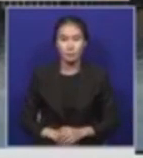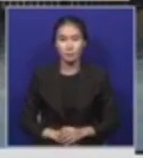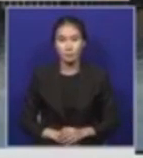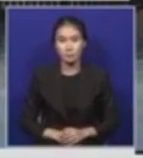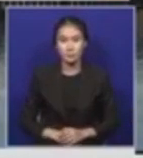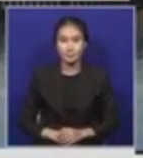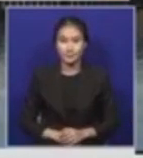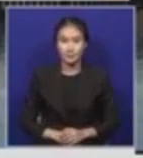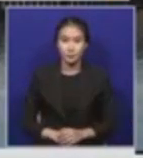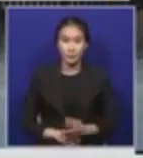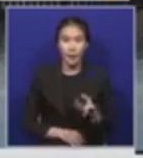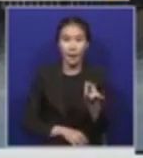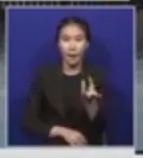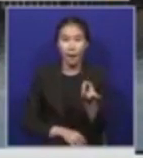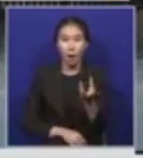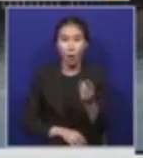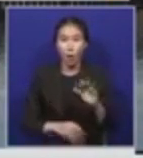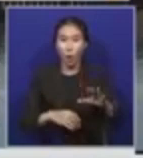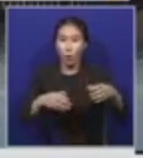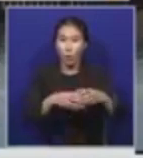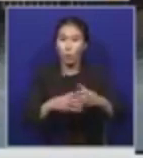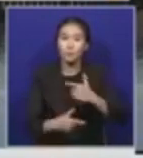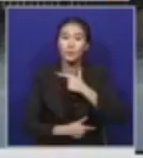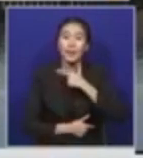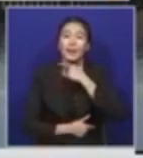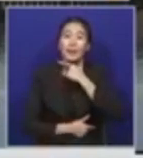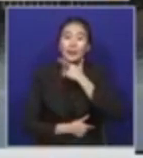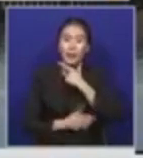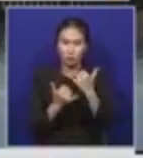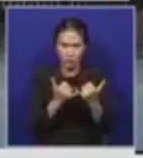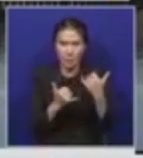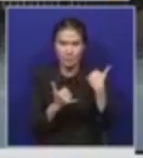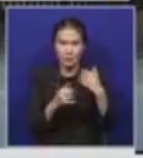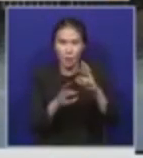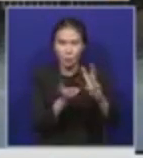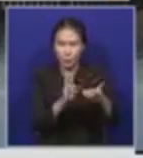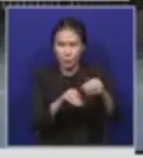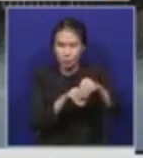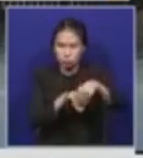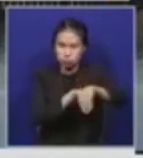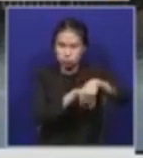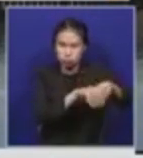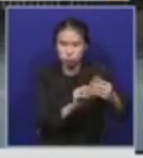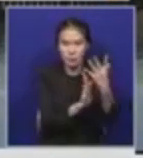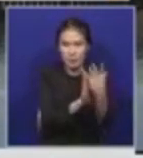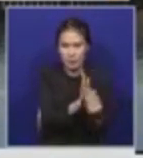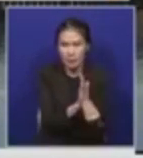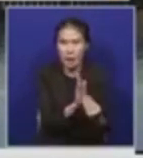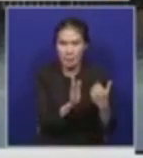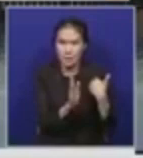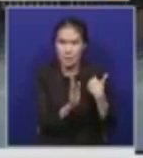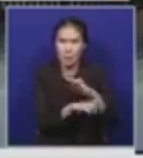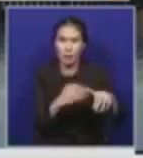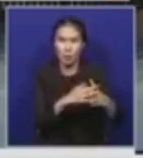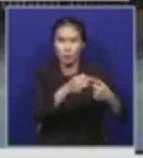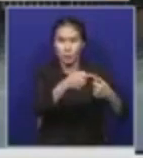อันนี้สายพันธุ์ข้าวของพี่น้องกะเหรี่ยงนะครับที่ยังคงอยู่รวมๆแล้วเหลือประมาณ40กว่าชนิดนะครับ